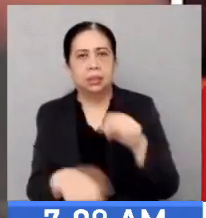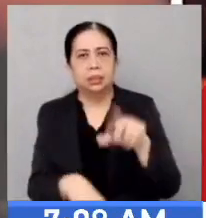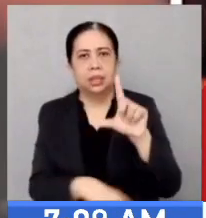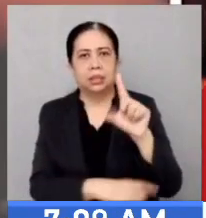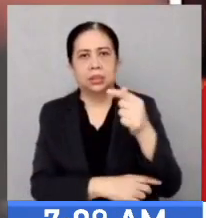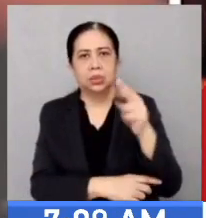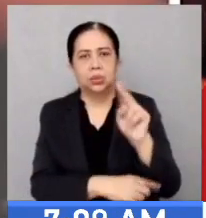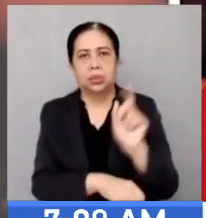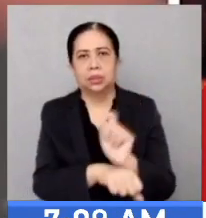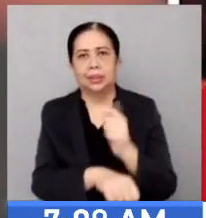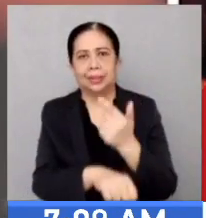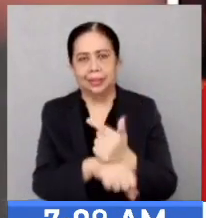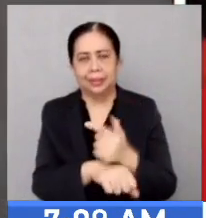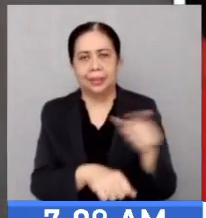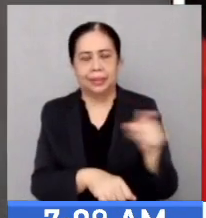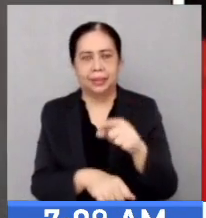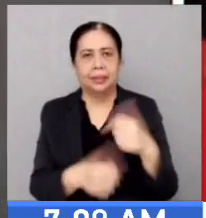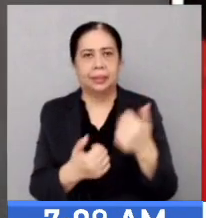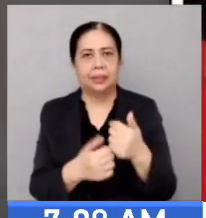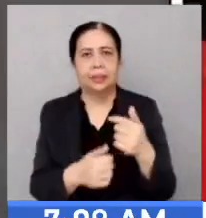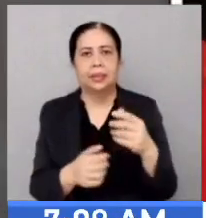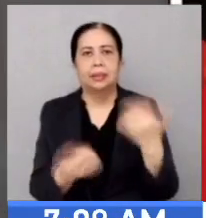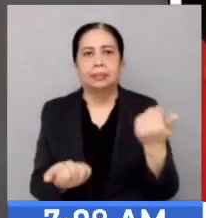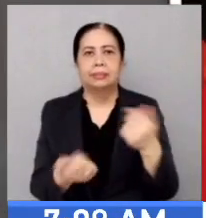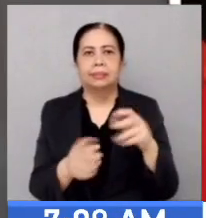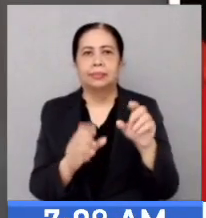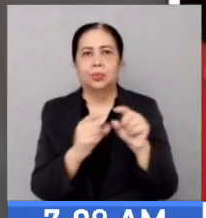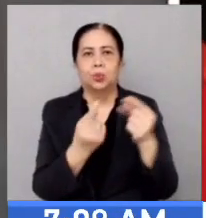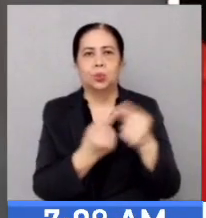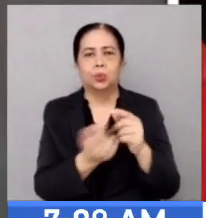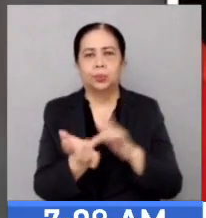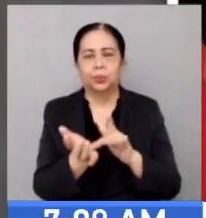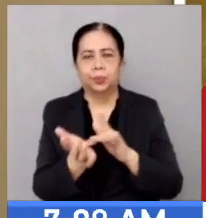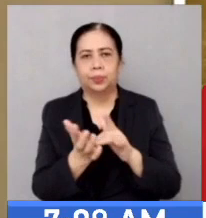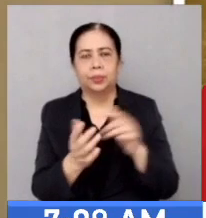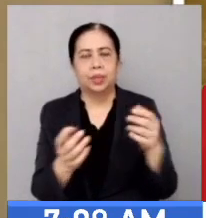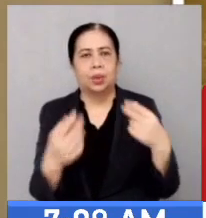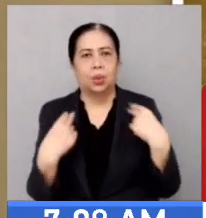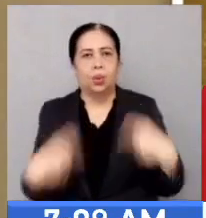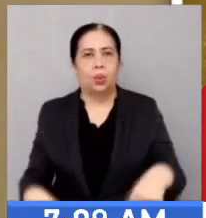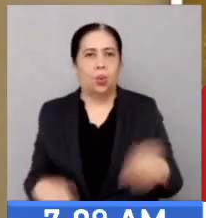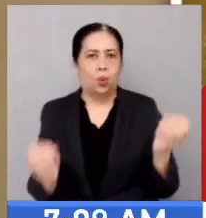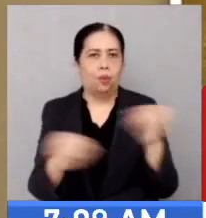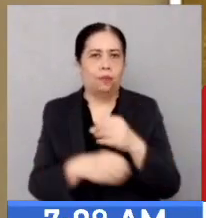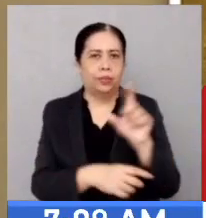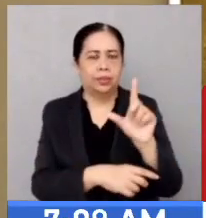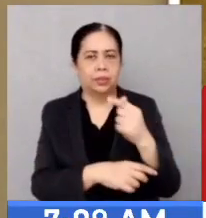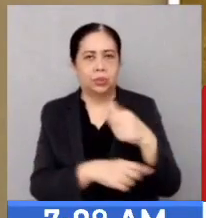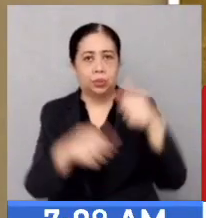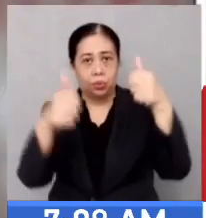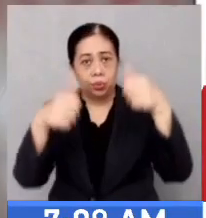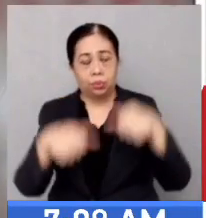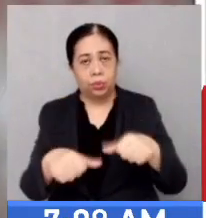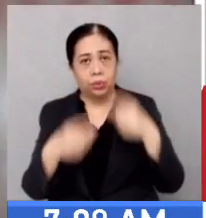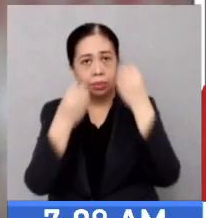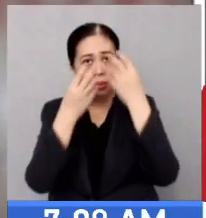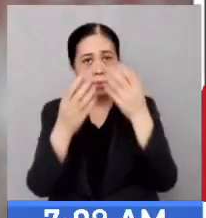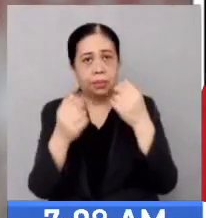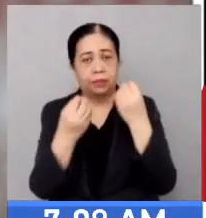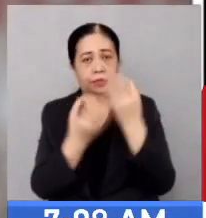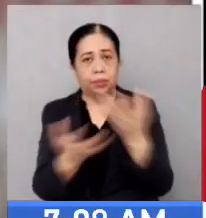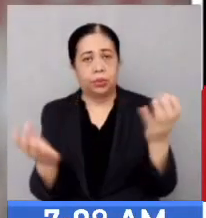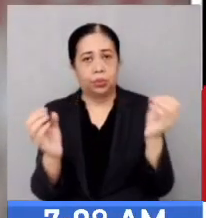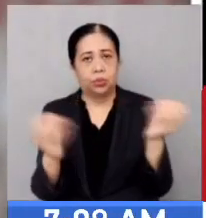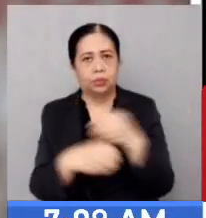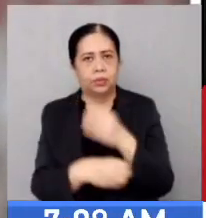City Epidemiology and Disease Surveillance Unit ng City Health Office. Ayon sa post ng Public Information Office ng Taguig, isang food